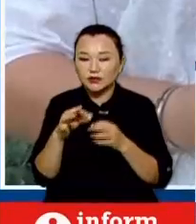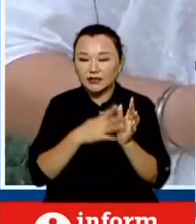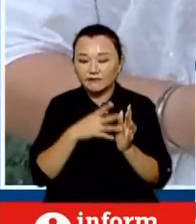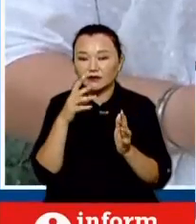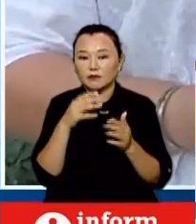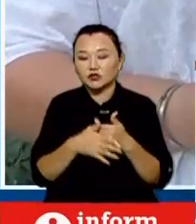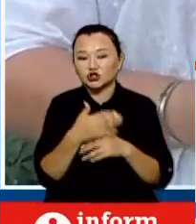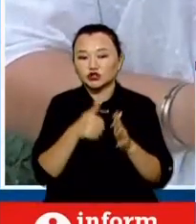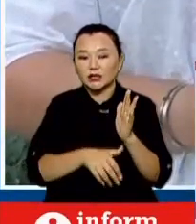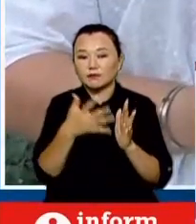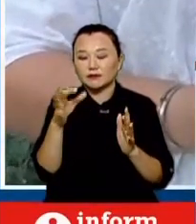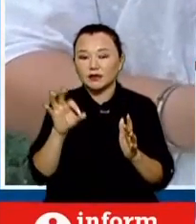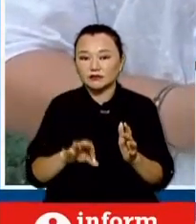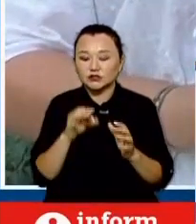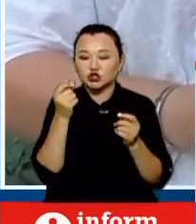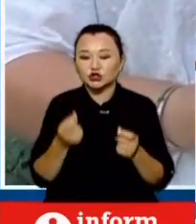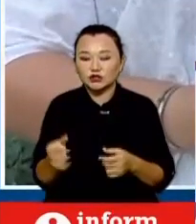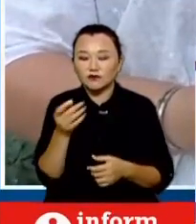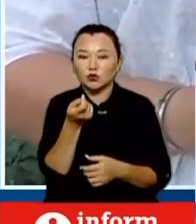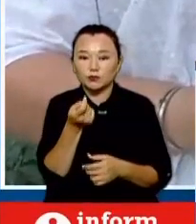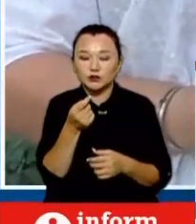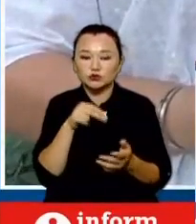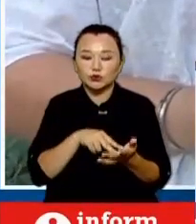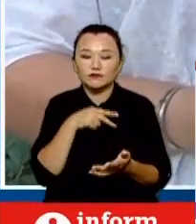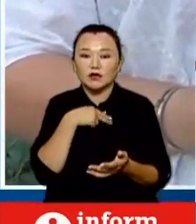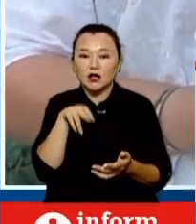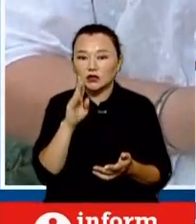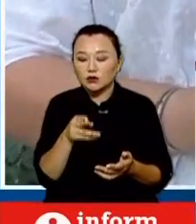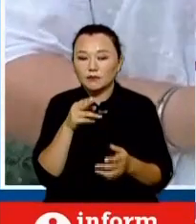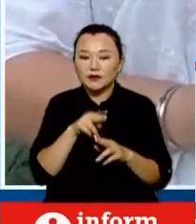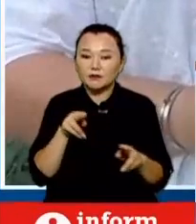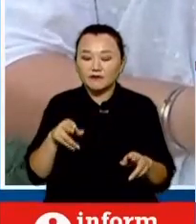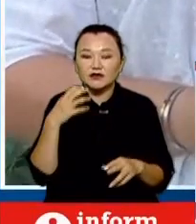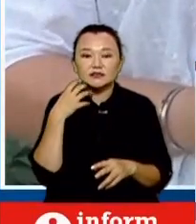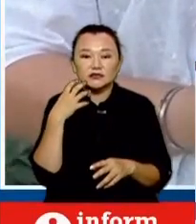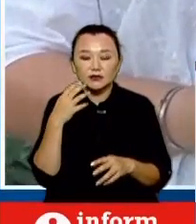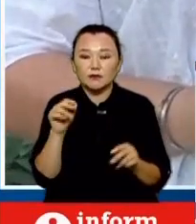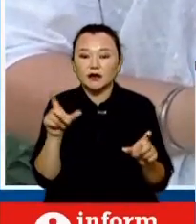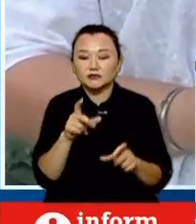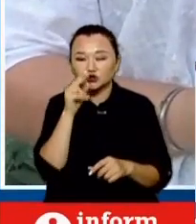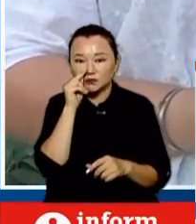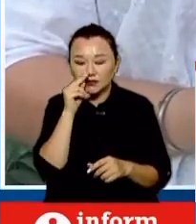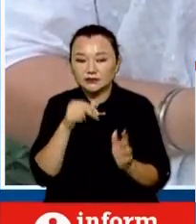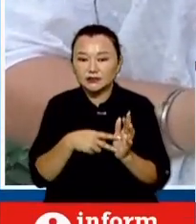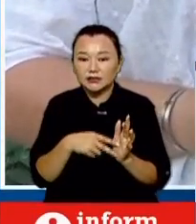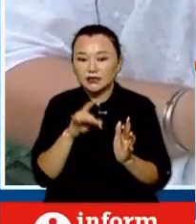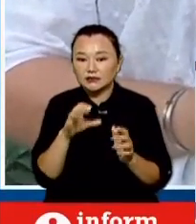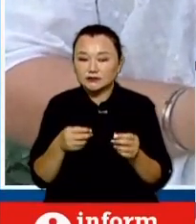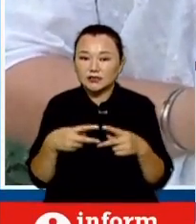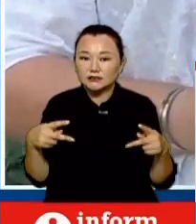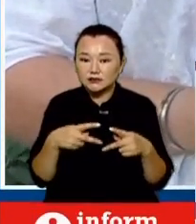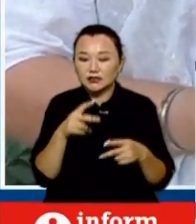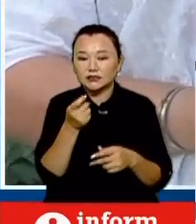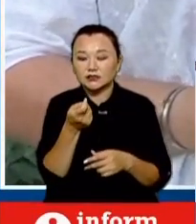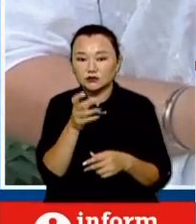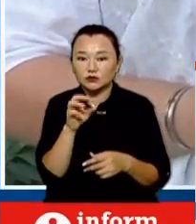на 65%. Дешевле всего крупа стоит в Талдыкургане, Петропавловске и Кызыларде. В магазинах Шымкента цена на рис разнится. Социальная крупа